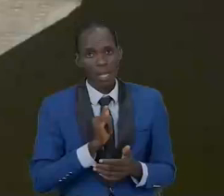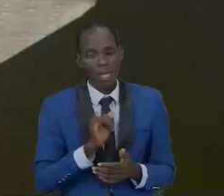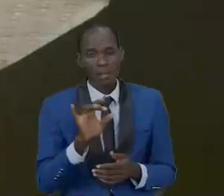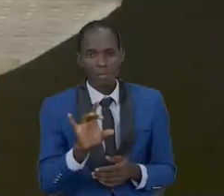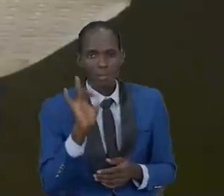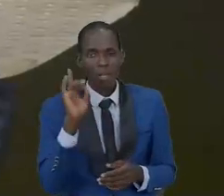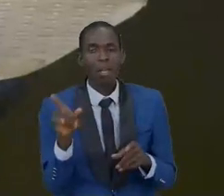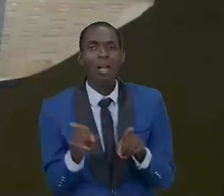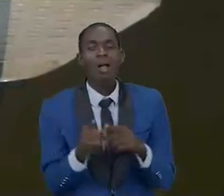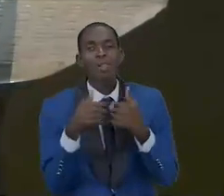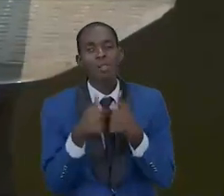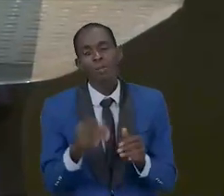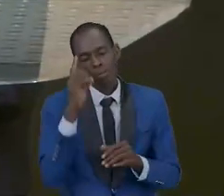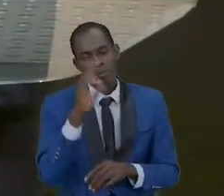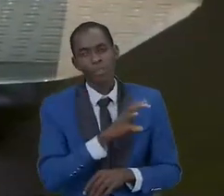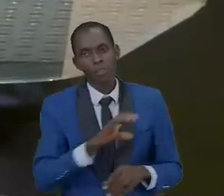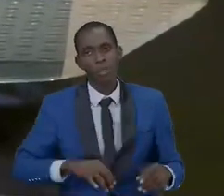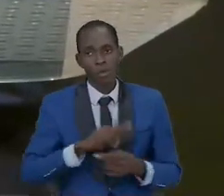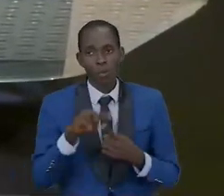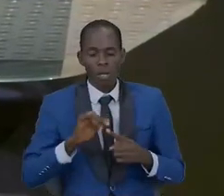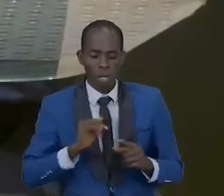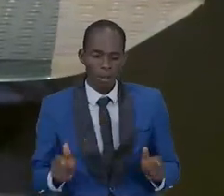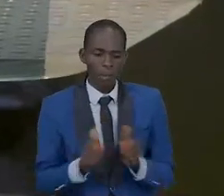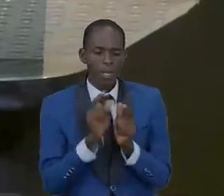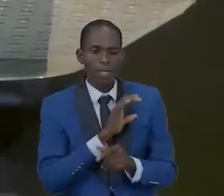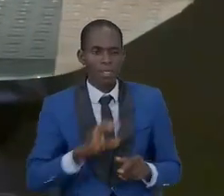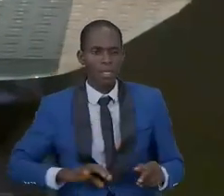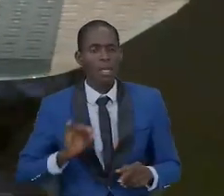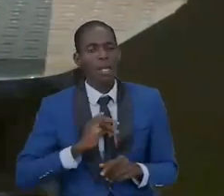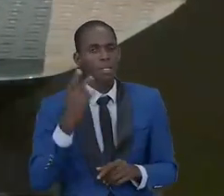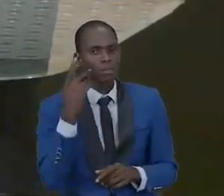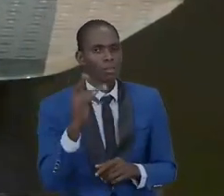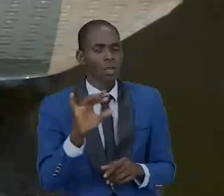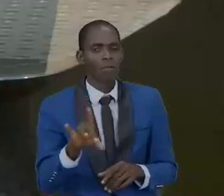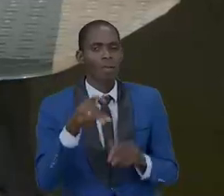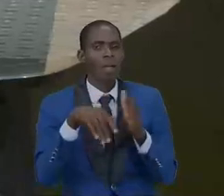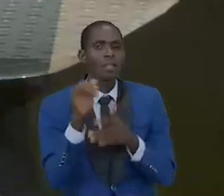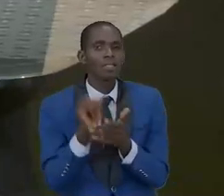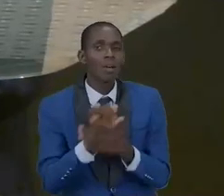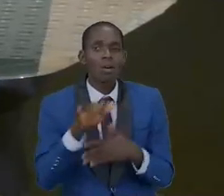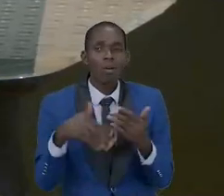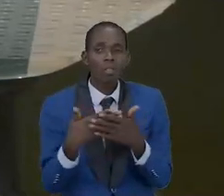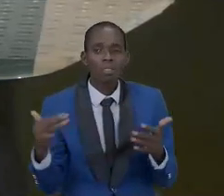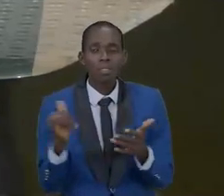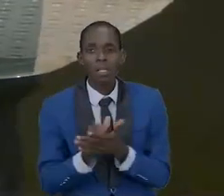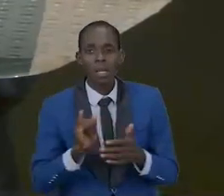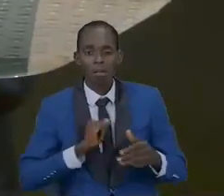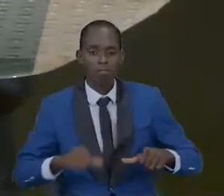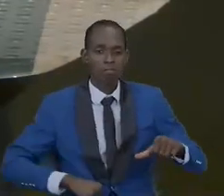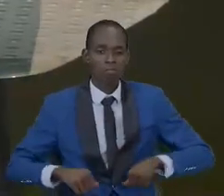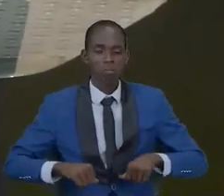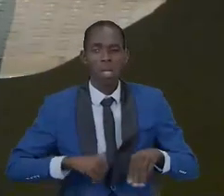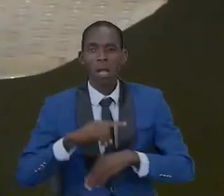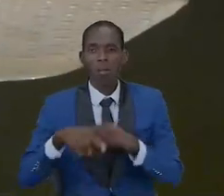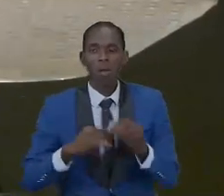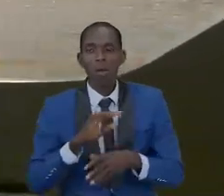des gains je les ai regardés comme une perte à cause de Christ lorsque j'ai rencontré Christ j'ai vu je me suis rendu compte que les choses pour lesquels je